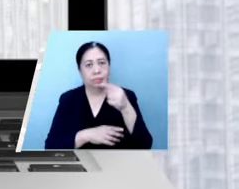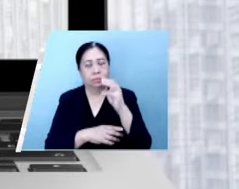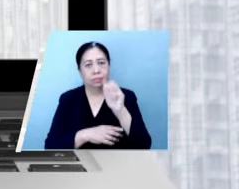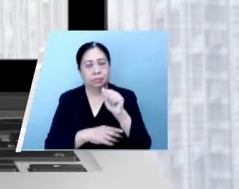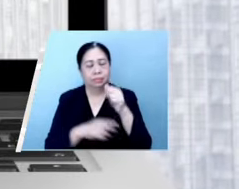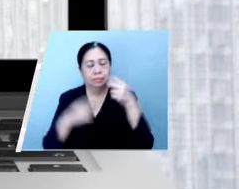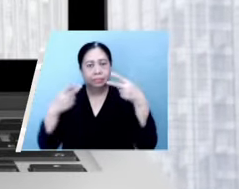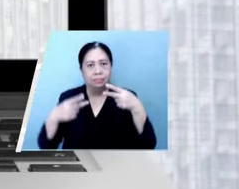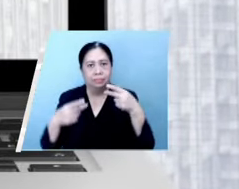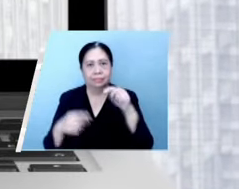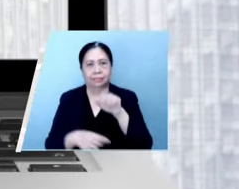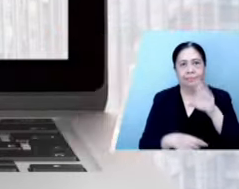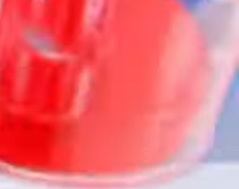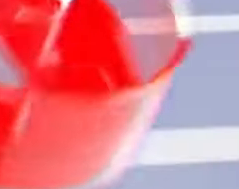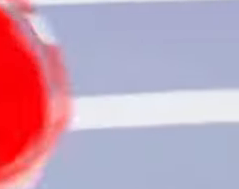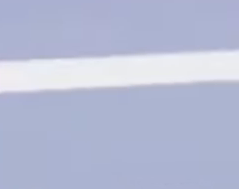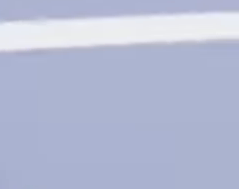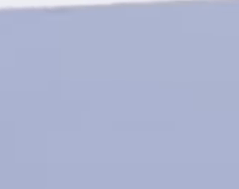careers.gmanetwork.com.